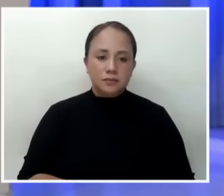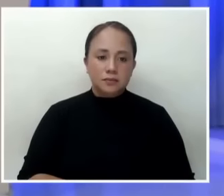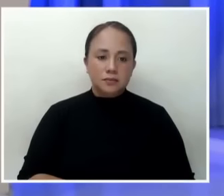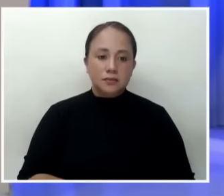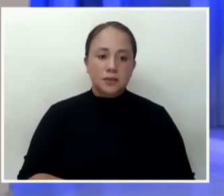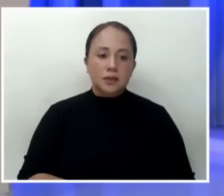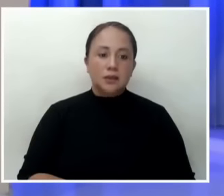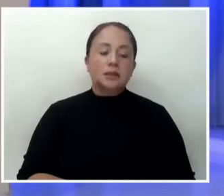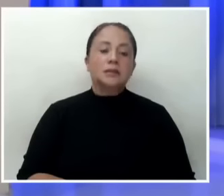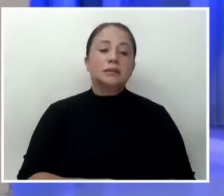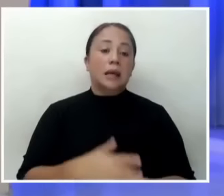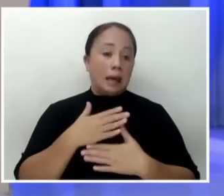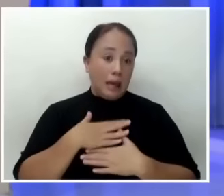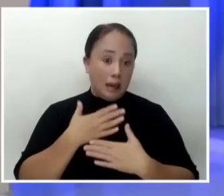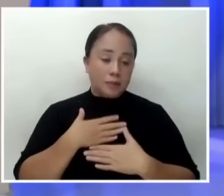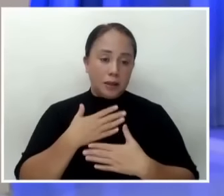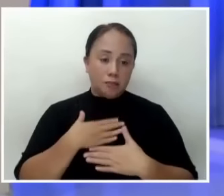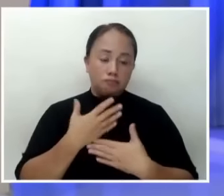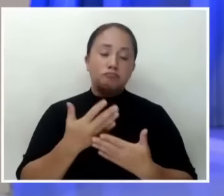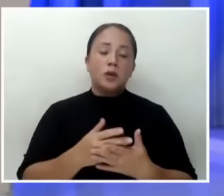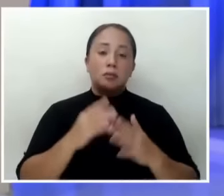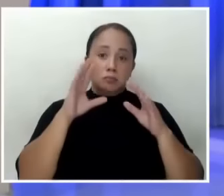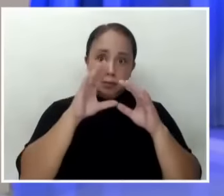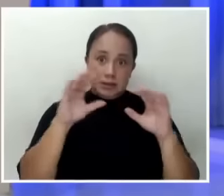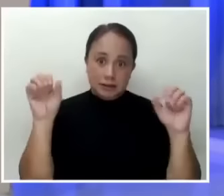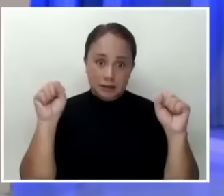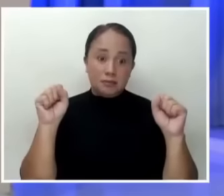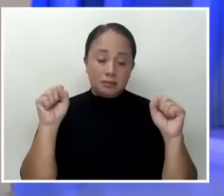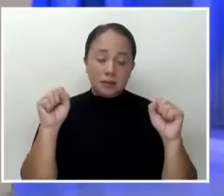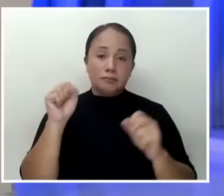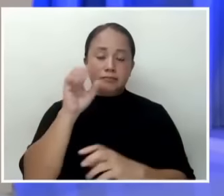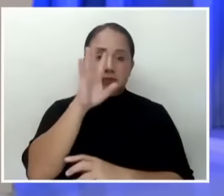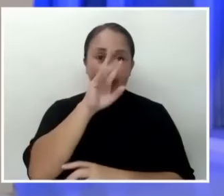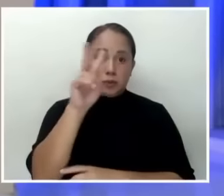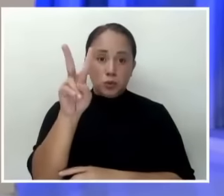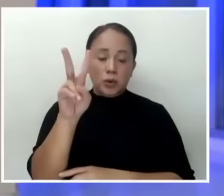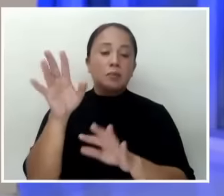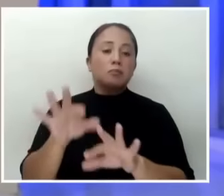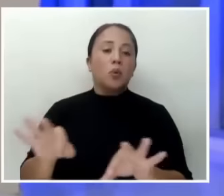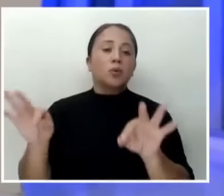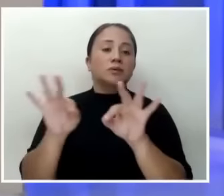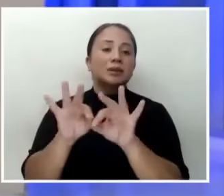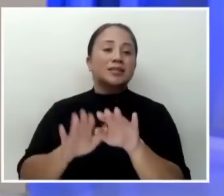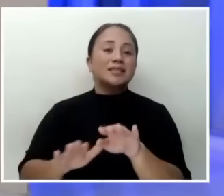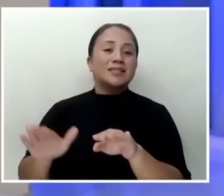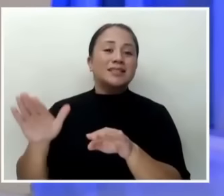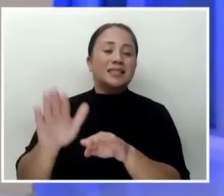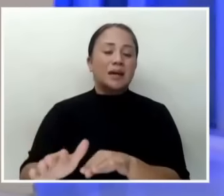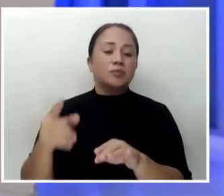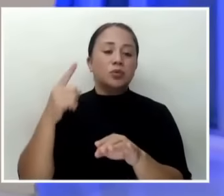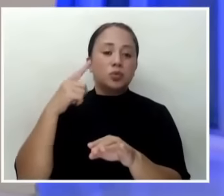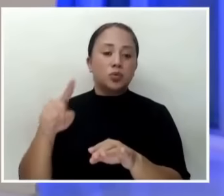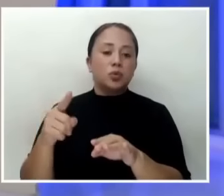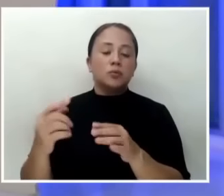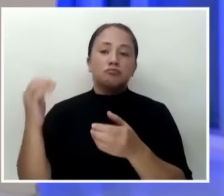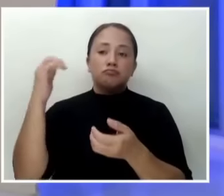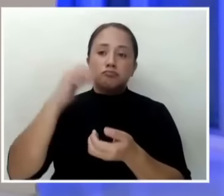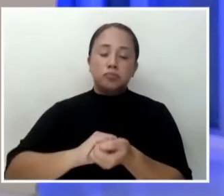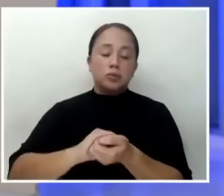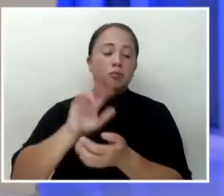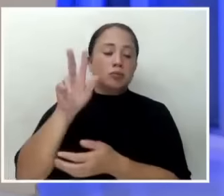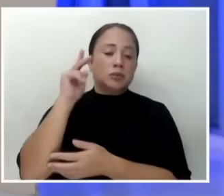Ikinatuwa ni Pangulong Ferdinand Marcos Jr. ang aniyay mahalagang hakbang tungo sa pakikipagkaisang politikal